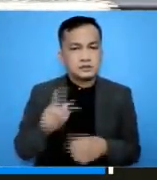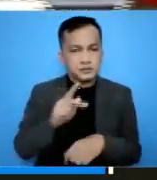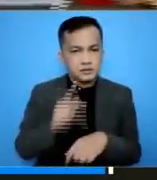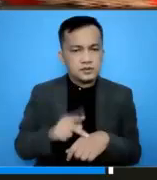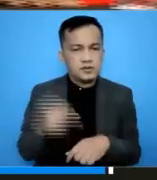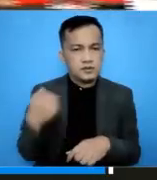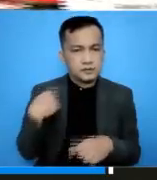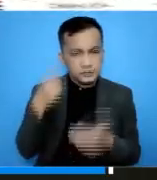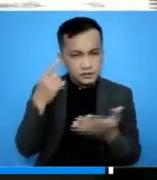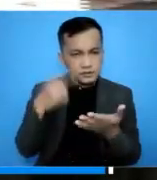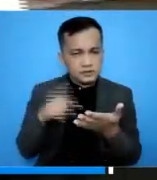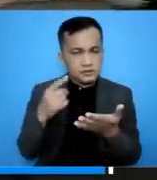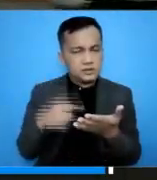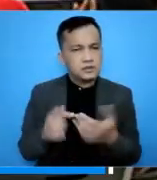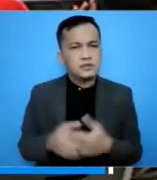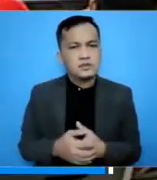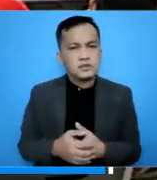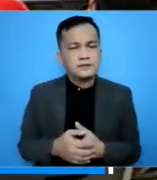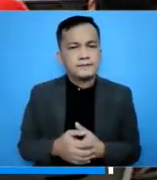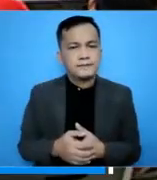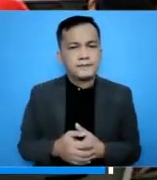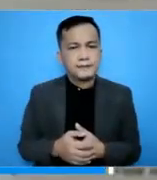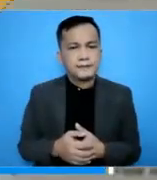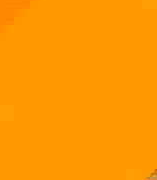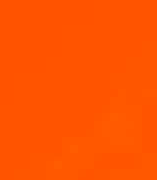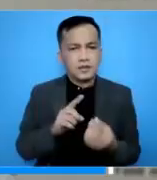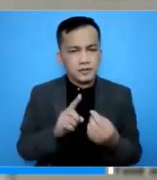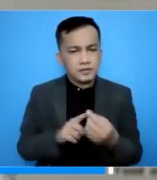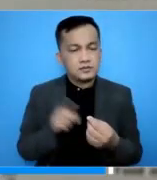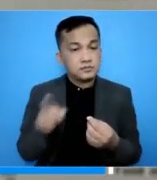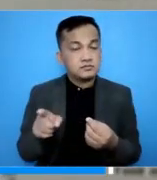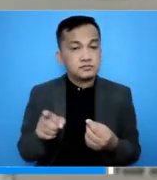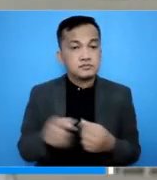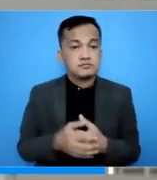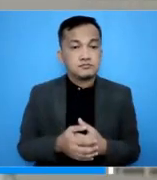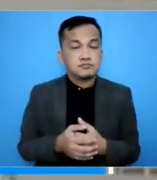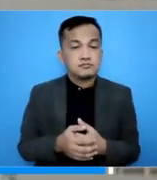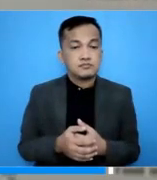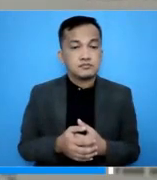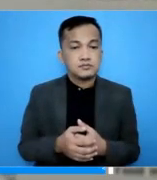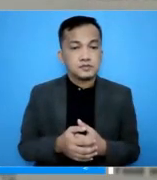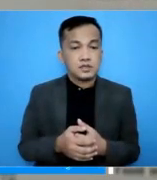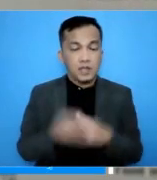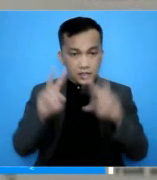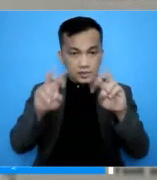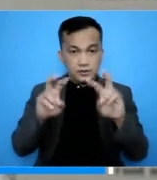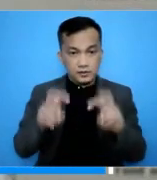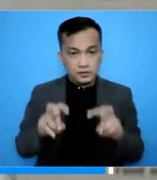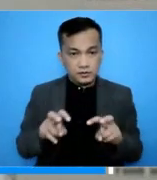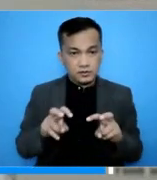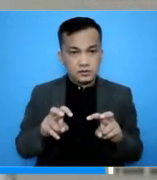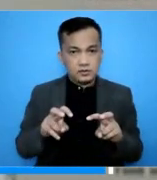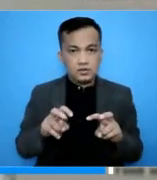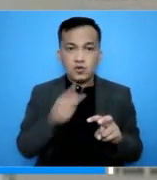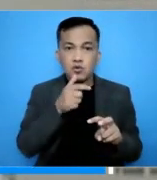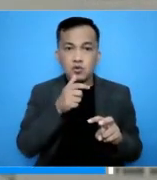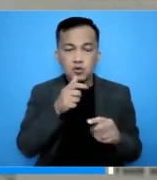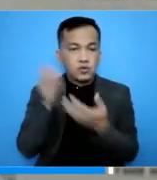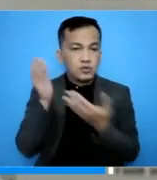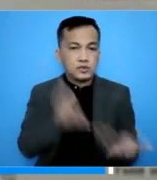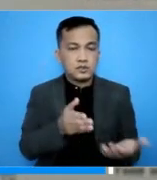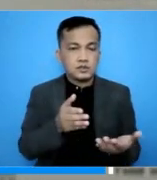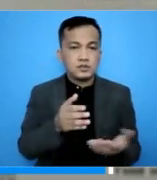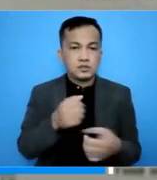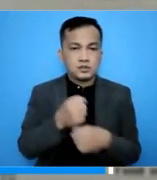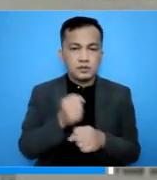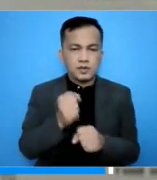Sinopharm jabs na itinurok sa mababatas. Ang investigate natin yung nagpasok ng gamot or gumagawa ng counterfeit.